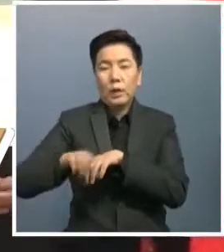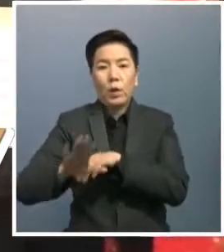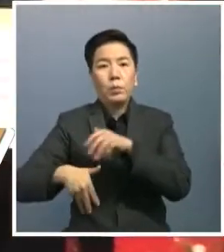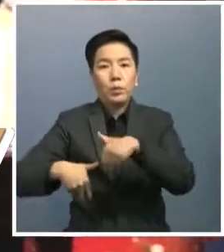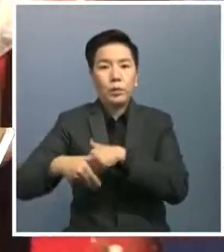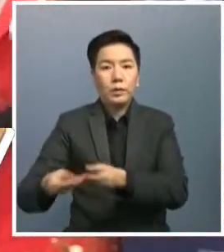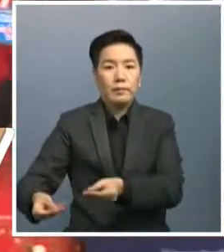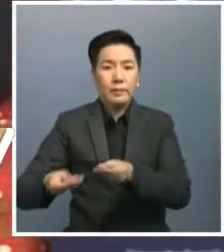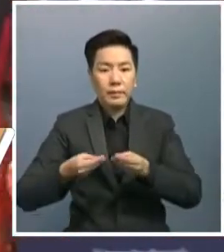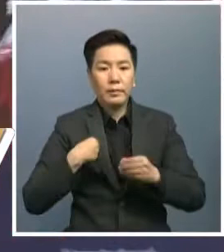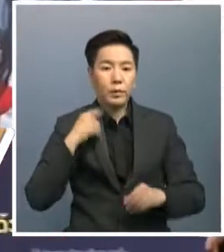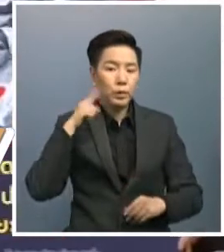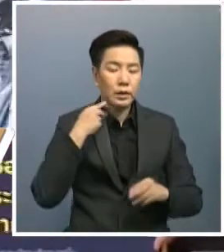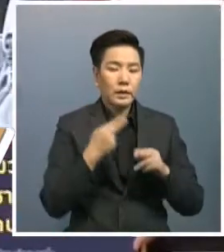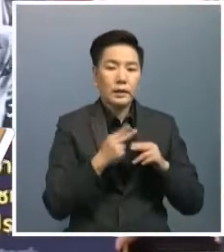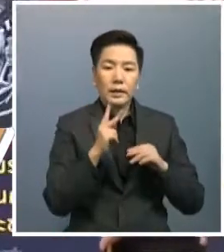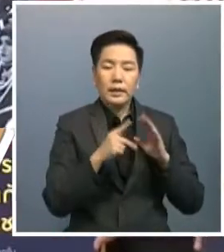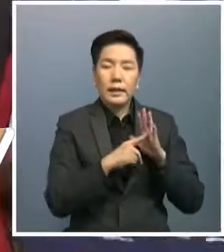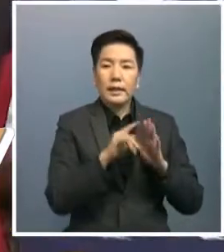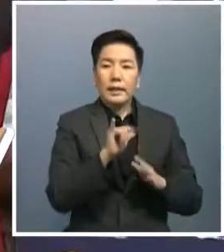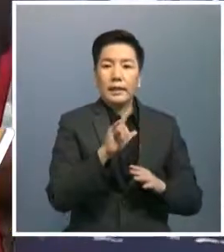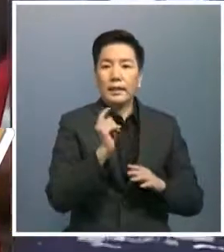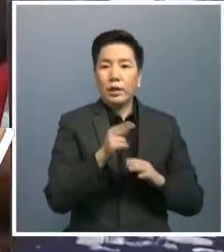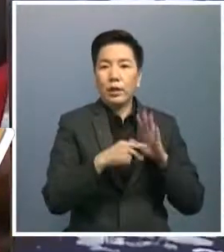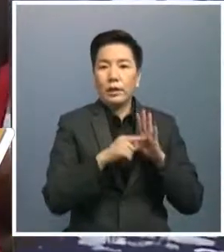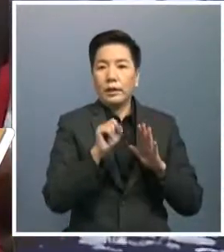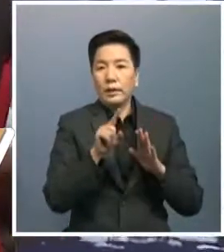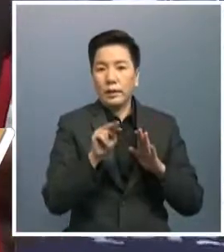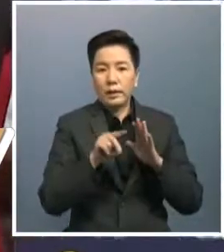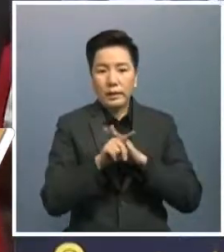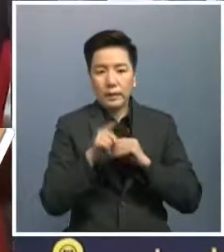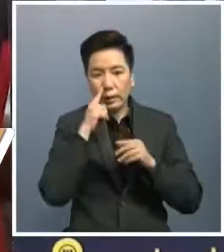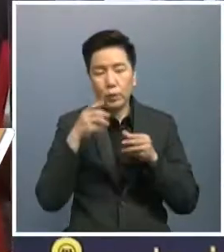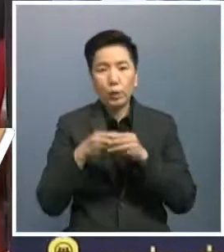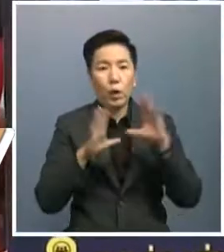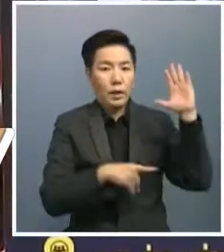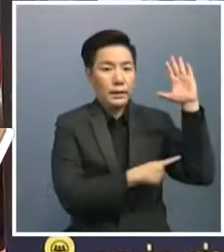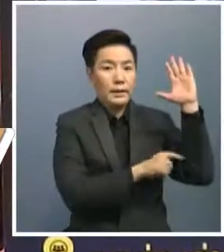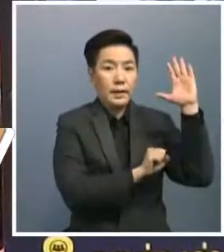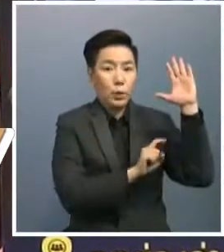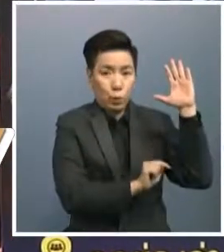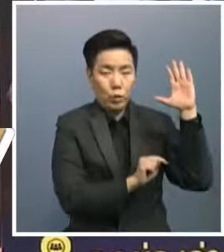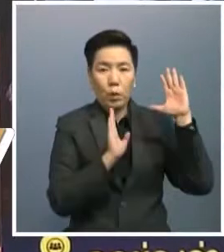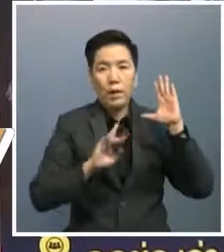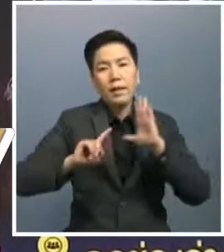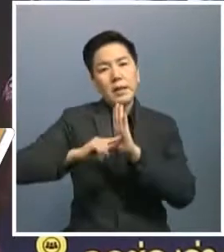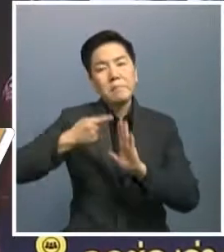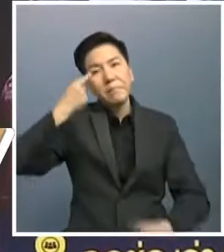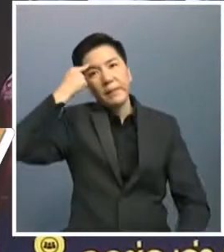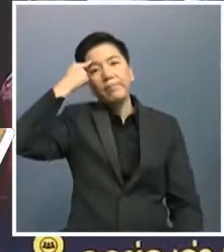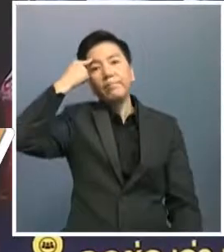ประชาชนโดยมีนางกัญญภัทรปิ้งหวังขึ้นข่ายรังจังสตูลในฐานะผู้ริเริ่ม